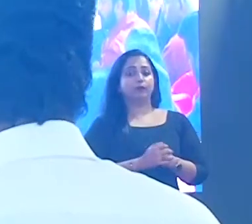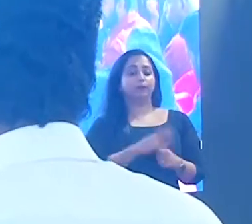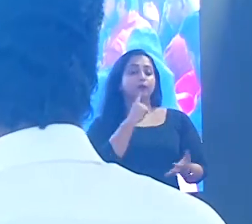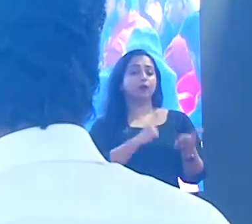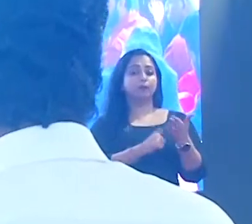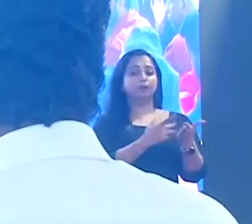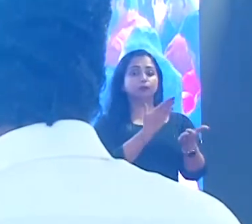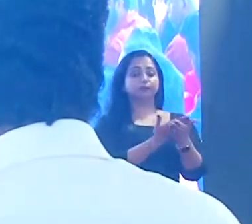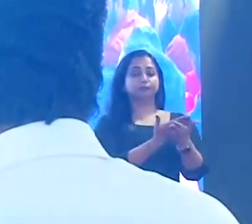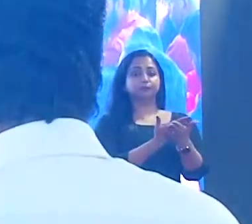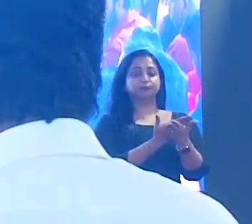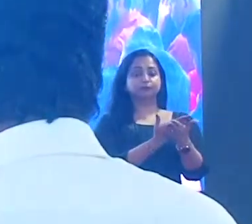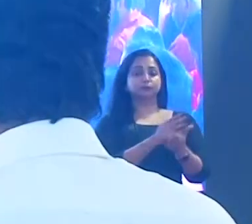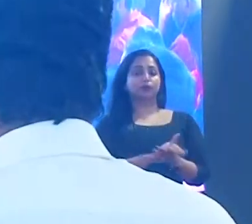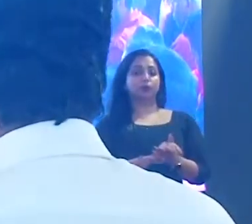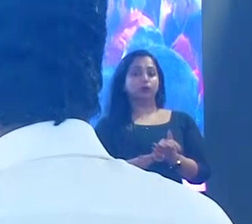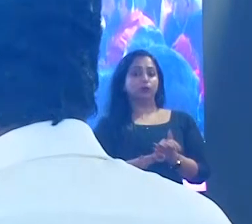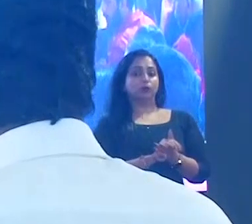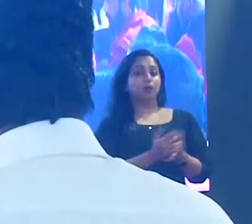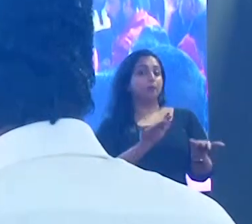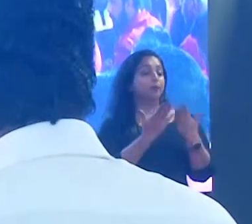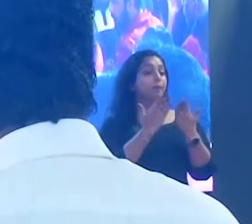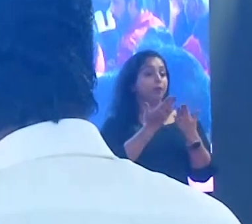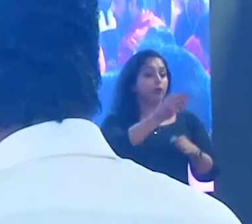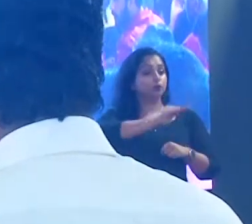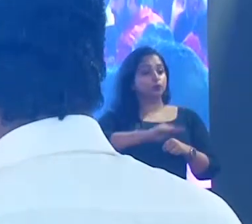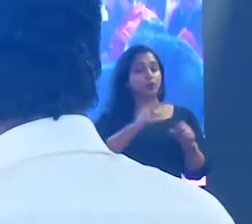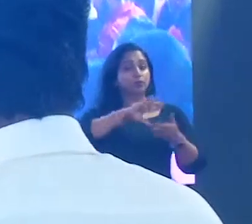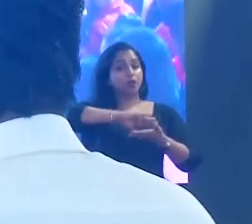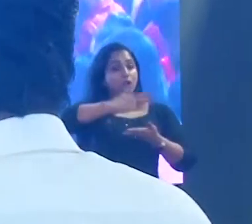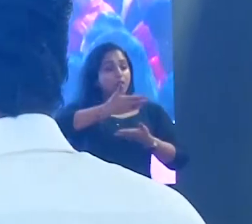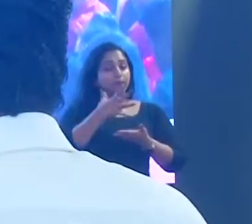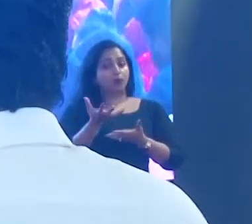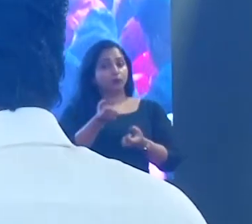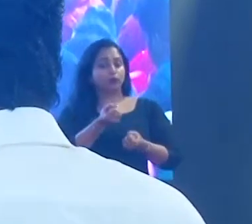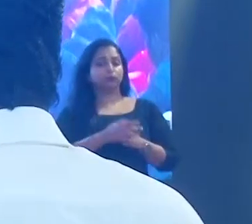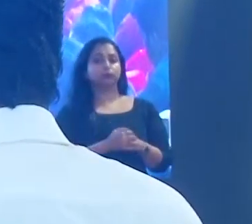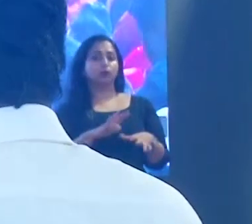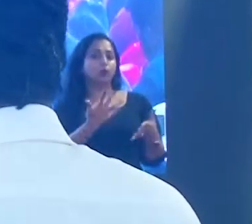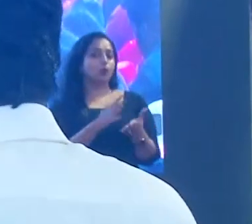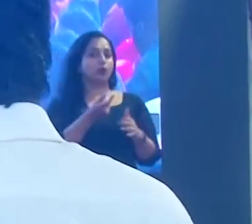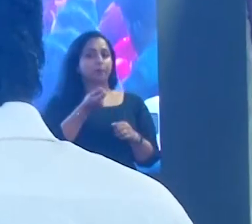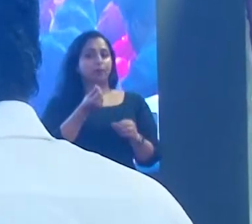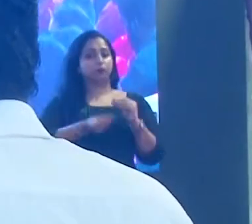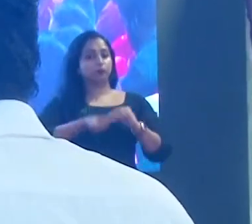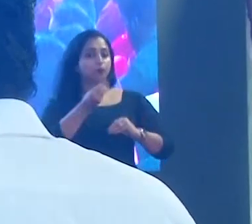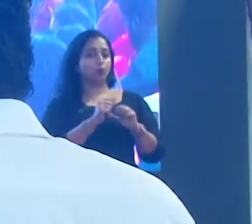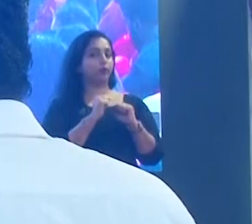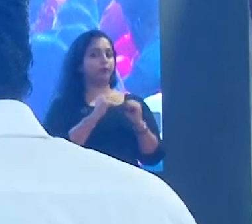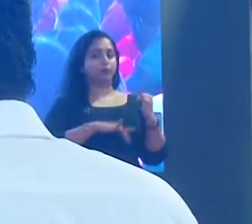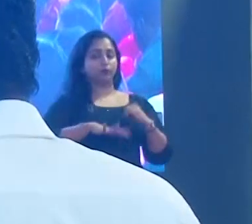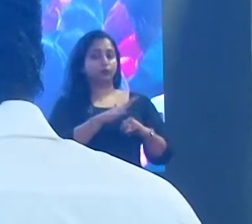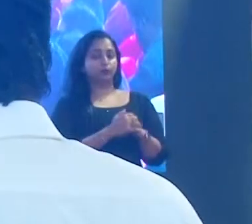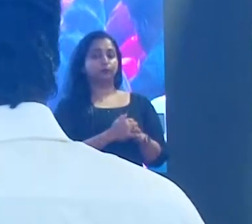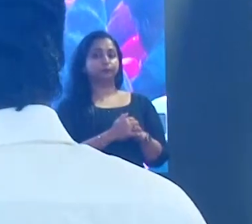കൂടി വന്നതുകൊണ്ട് പഠിക്കുന്ന കുട്ടികൾക്ക് ലാപ്ടോപ്പ് കൊടുക്കാൻ വേണ്ടി ജമ്മിൽ നിന്ന് വാങ്ങിക്കുമ്പോൾ അതിനുള്ള അധിക ബാധ്യത കൂടി വരുന്നു. അങ്ങനെ